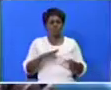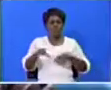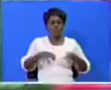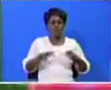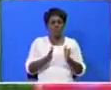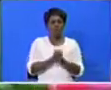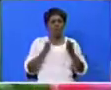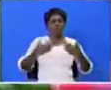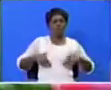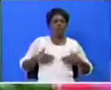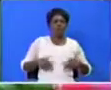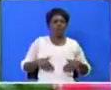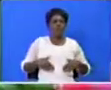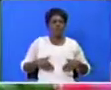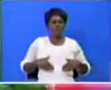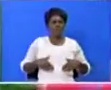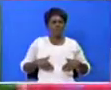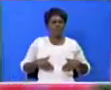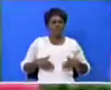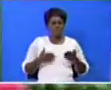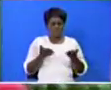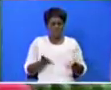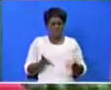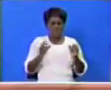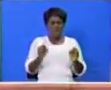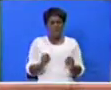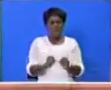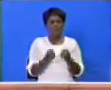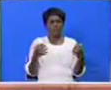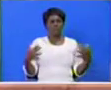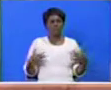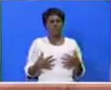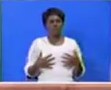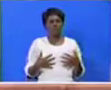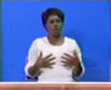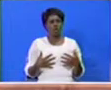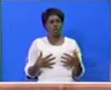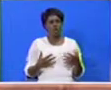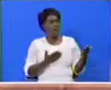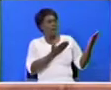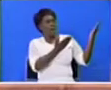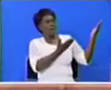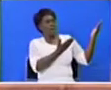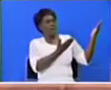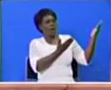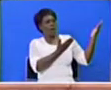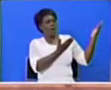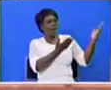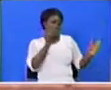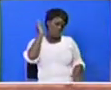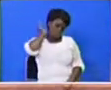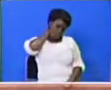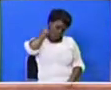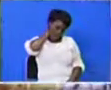binadamu. Kauli iliyoyakinishwa na tukio moja kijijini Kagira, kata ya Gaishanjiro, eneo bunge la Kandara, katika